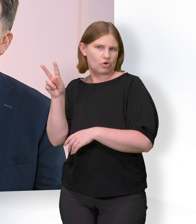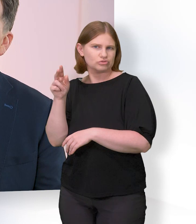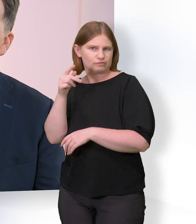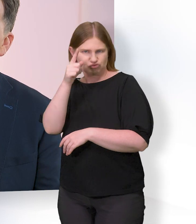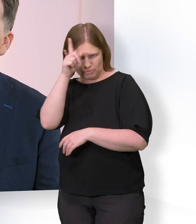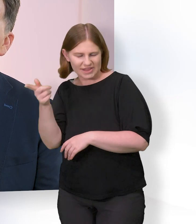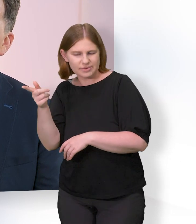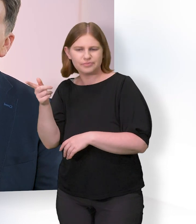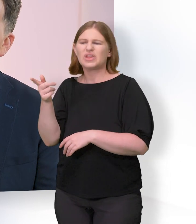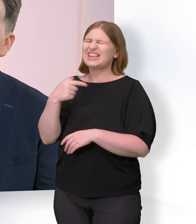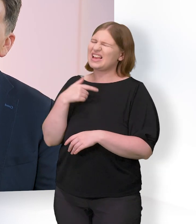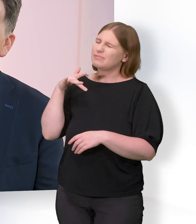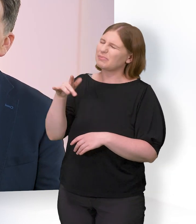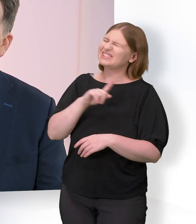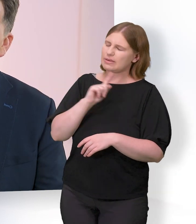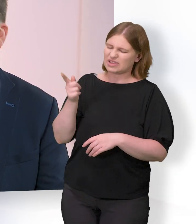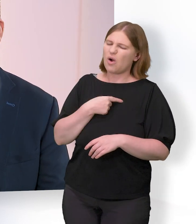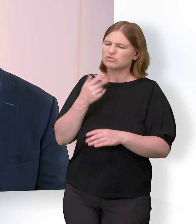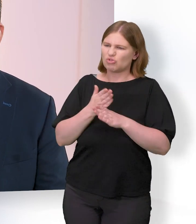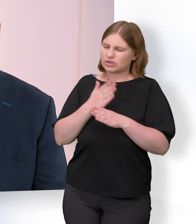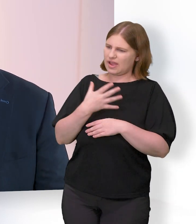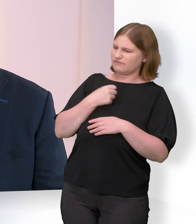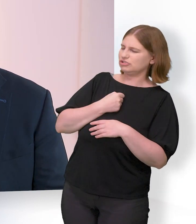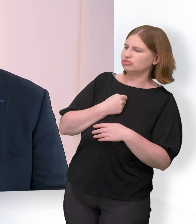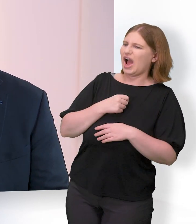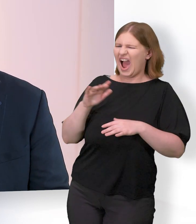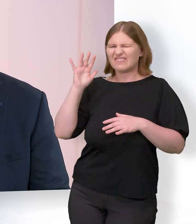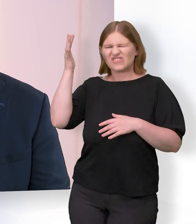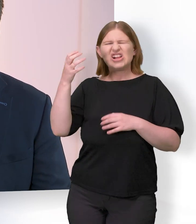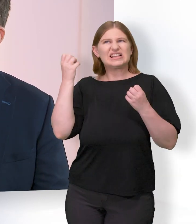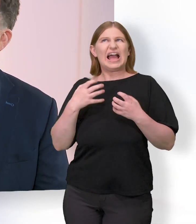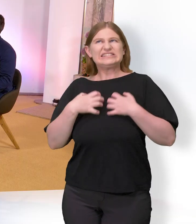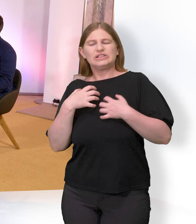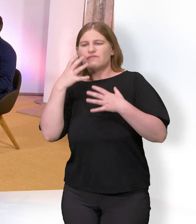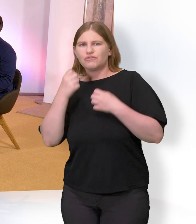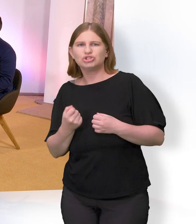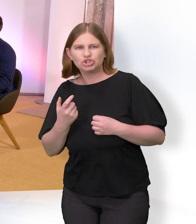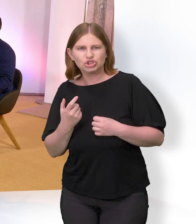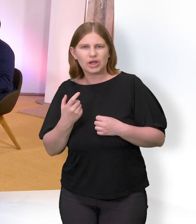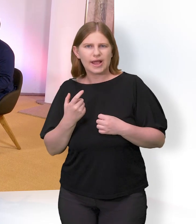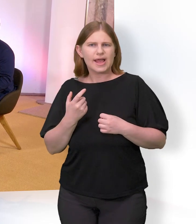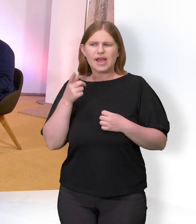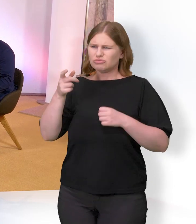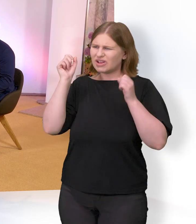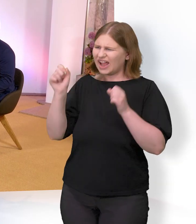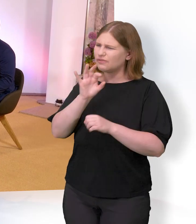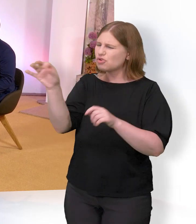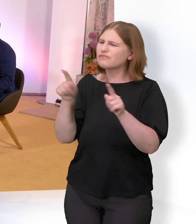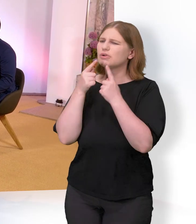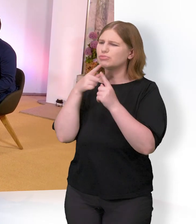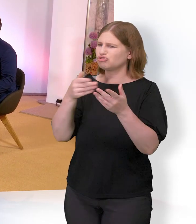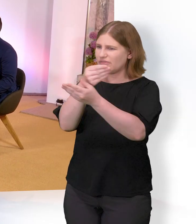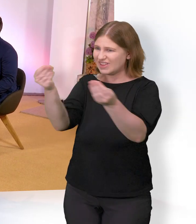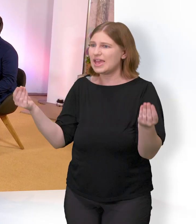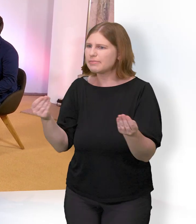selbst, dass man manchmal schon in die Falle tappt und denkt, naja, vielleicht Erfolg ist vielleicht doch noch klar, sowas. Ja, klar. Kannst du denen auch so eine Botschaft mitgeben? Hat man da